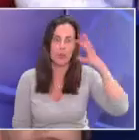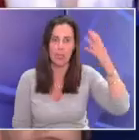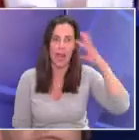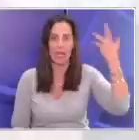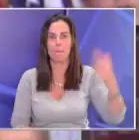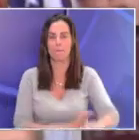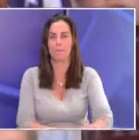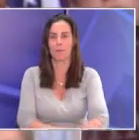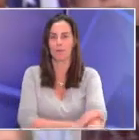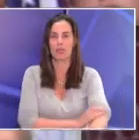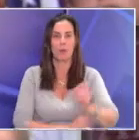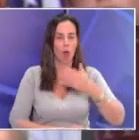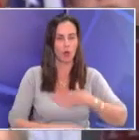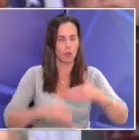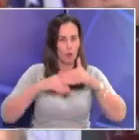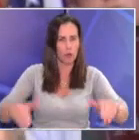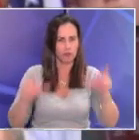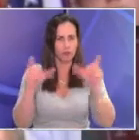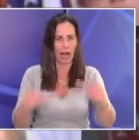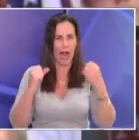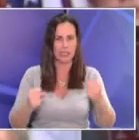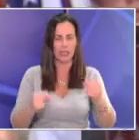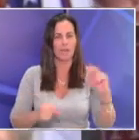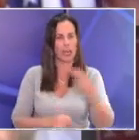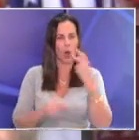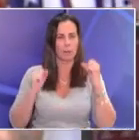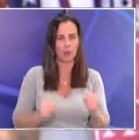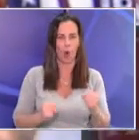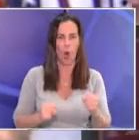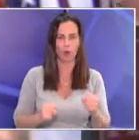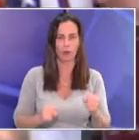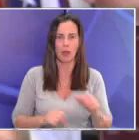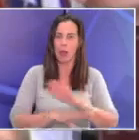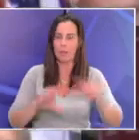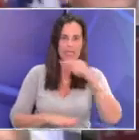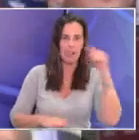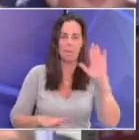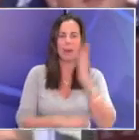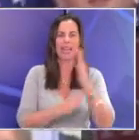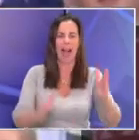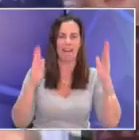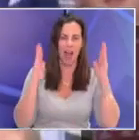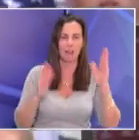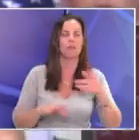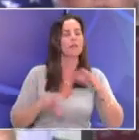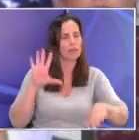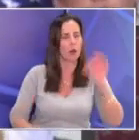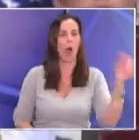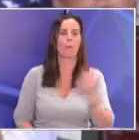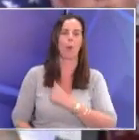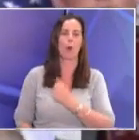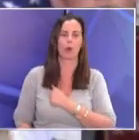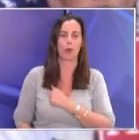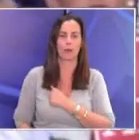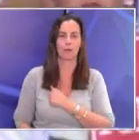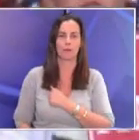loco. If you want strong borders and safe communities, no drugs, no caravans, vote